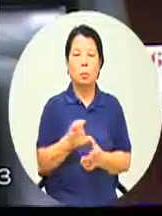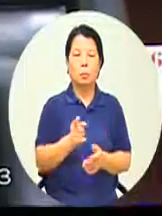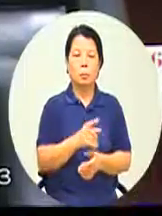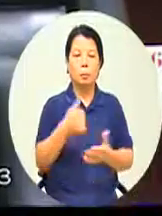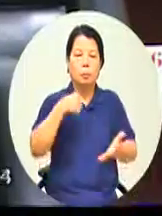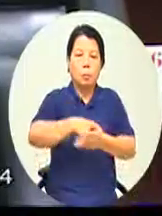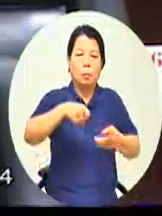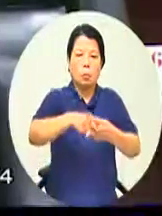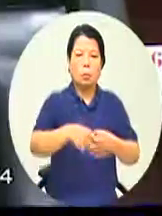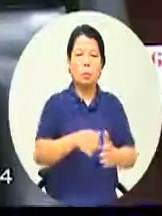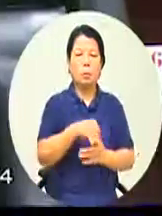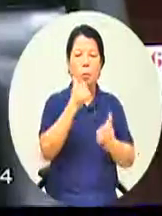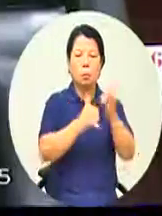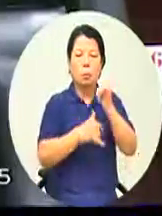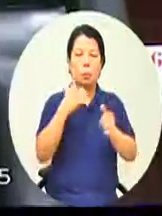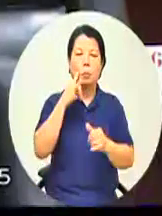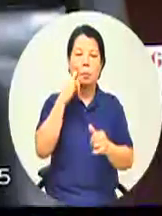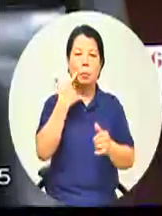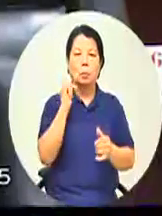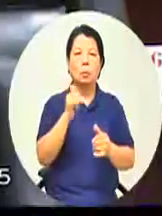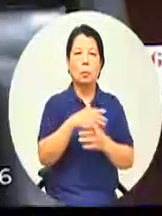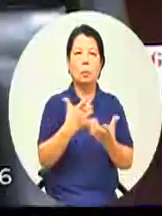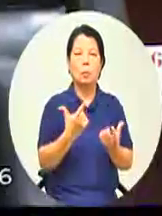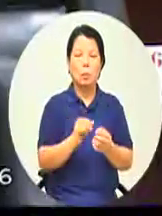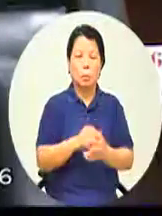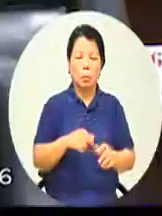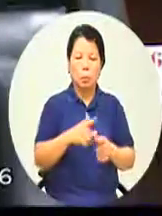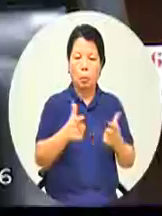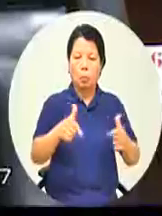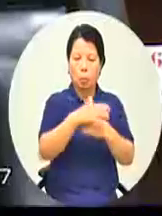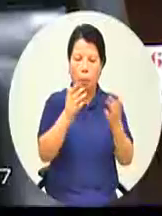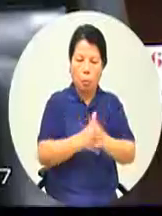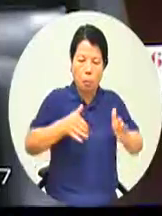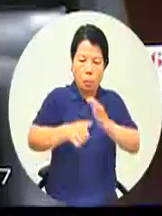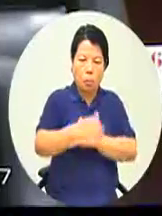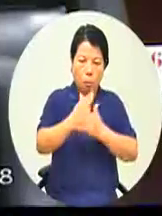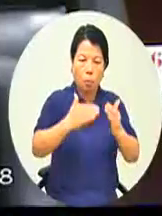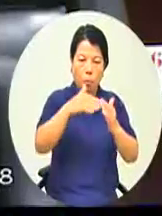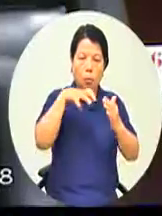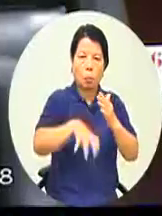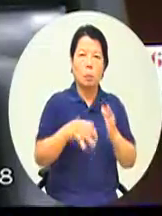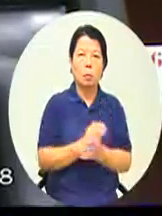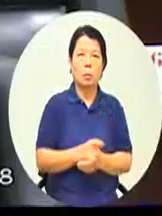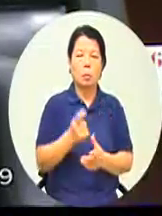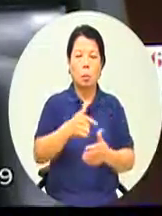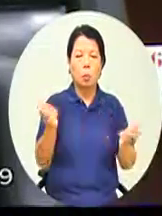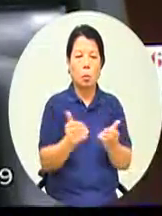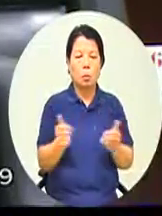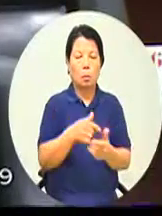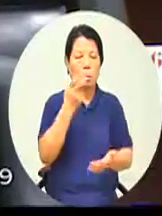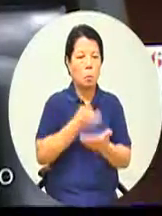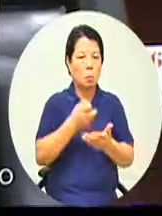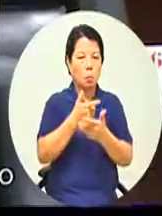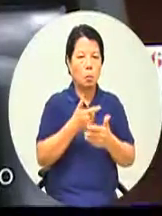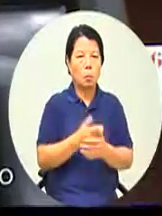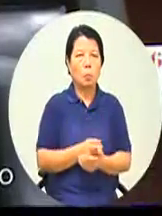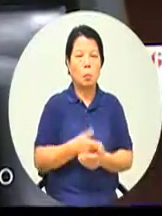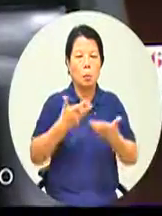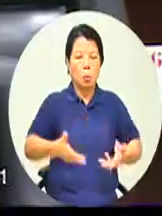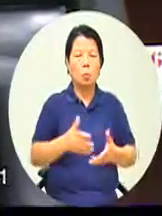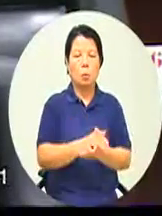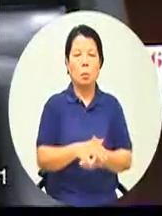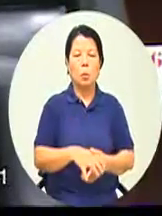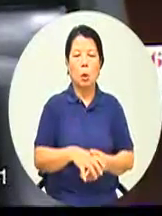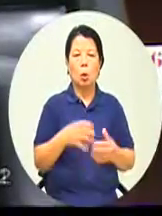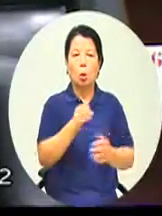工、故事妈妈、故事爸爸等等进入到校园。那我觉得这个问题非常的严重，我们也不希望有一些